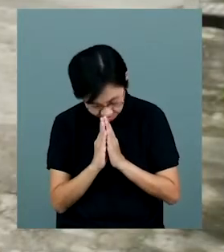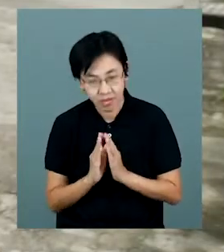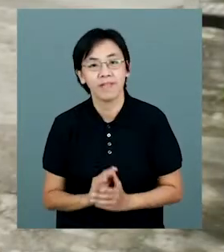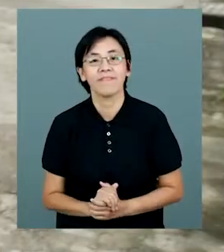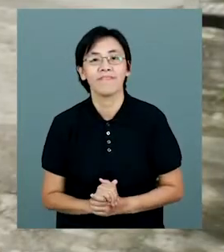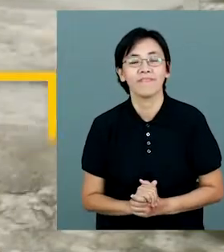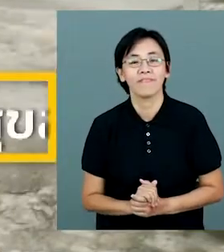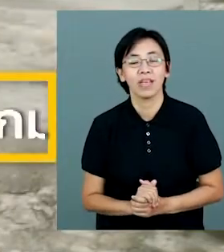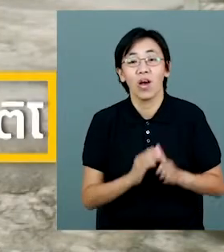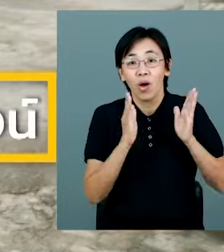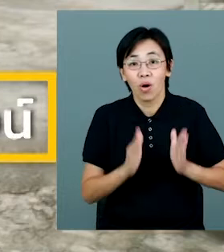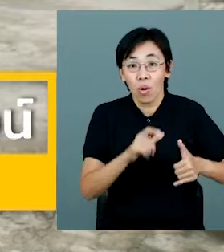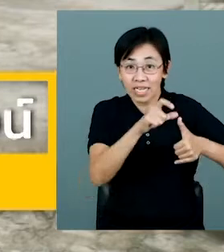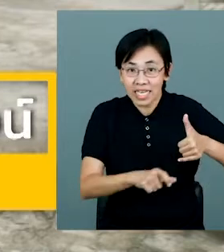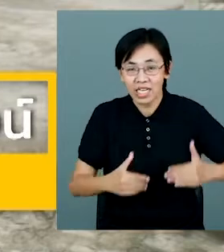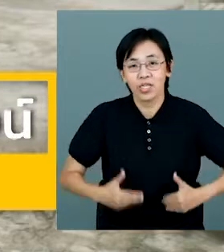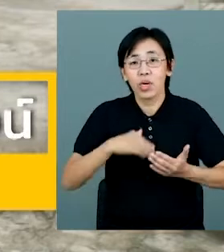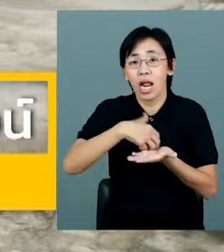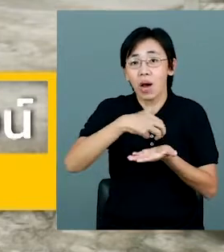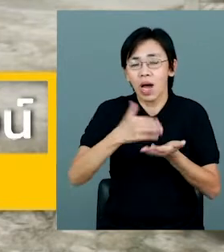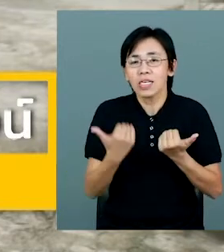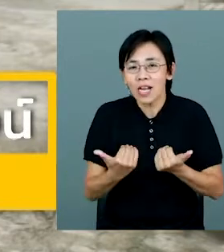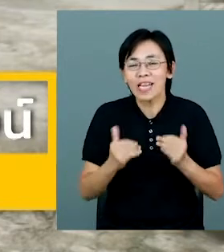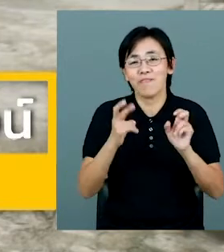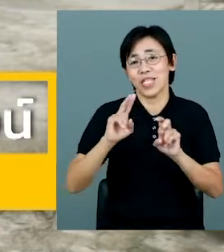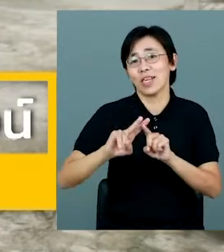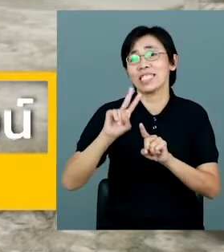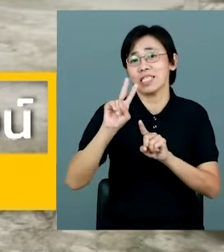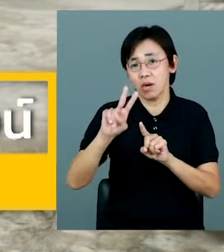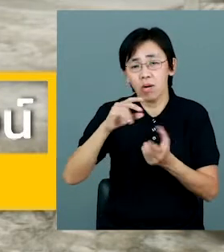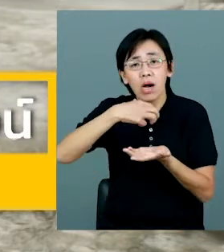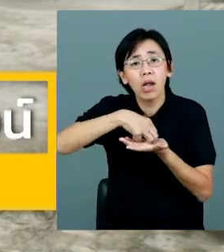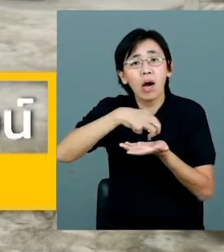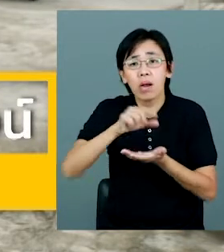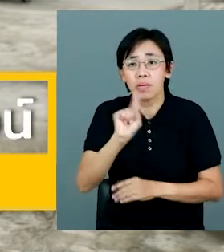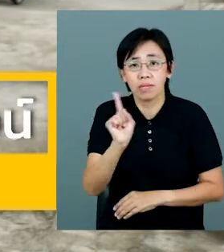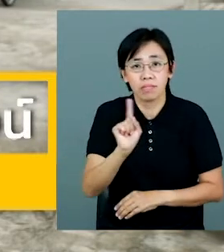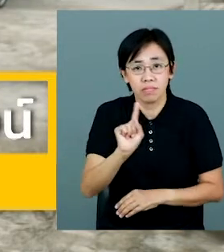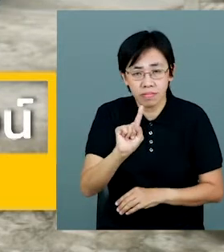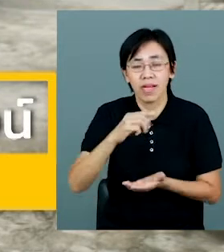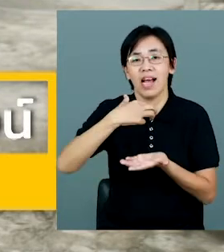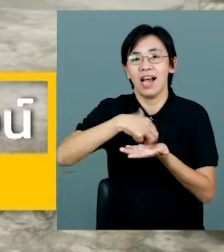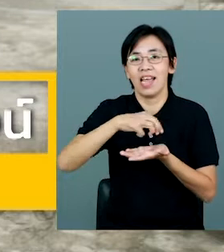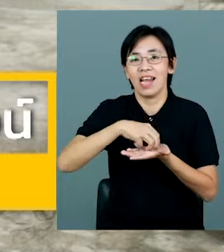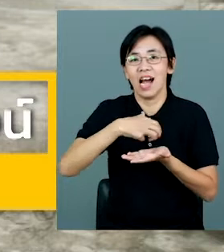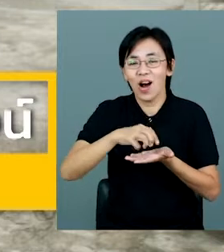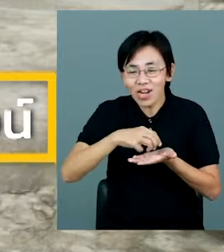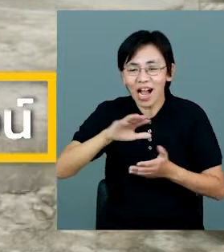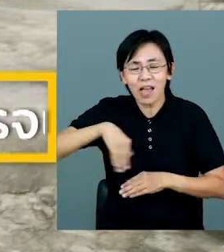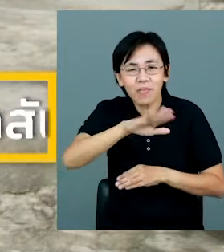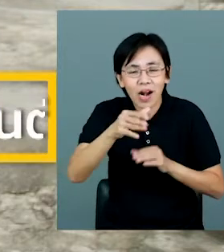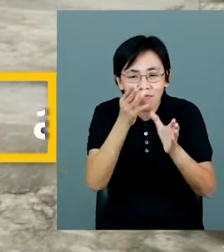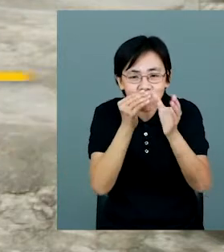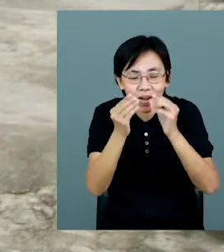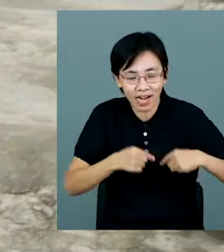สวัสดีครับคนค้นๆครับคนค้นๆวันนี้เป็นตอนที่2ของซีรีส์ที่จะนำเสนอเรื่องราวที่จะเป็นการ